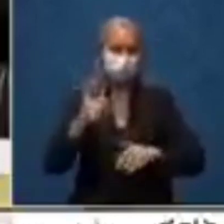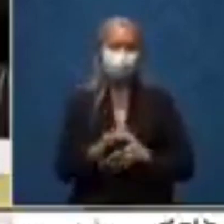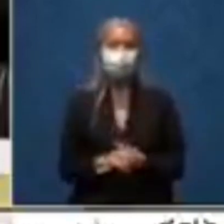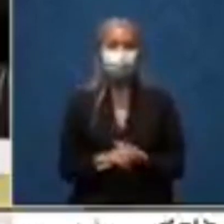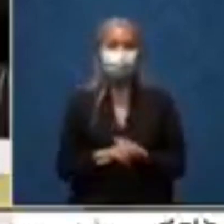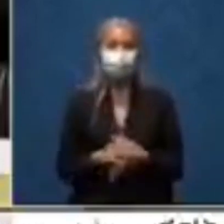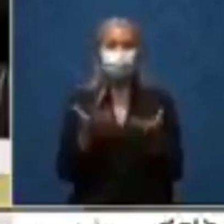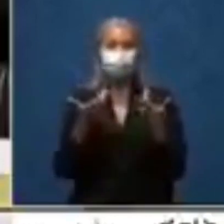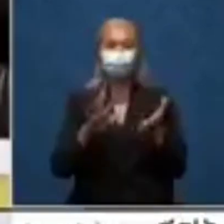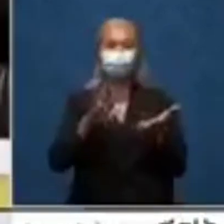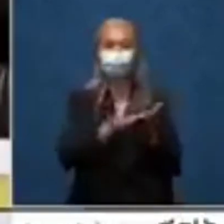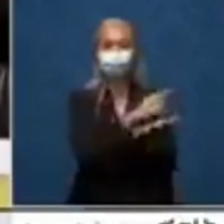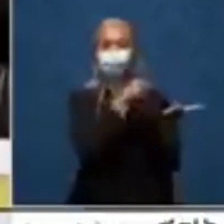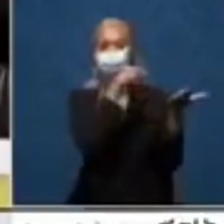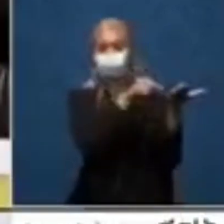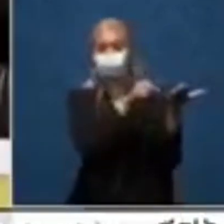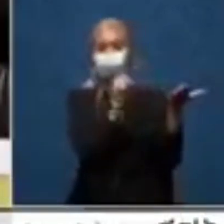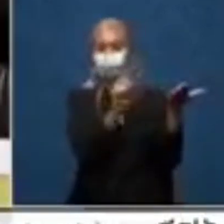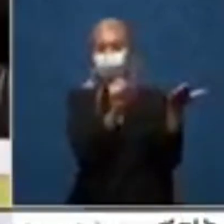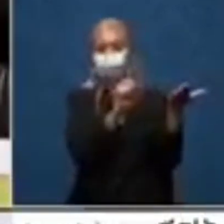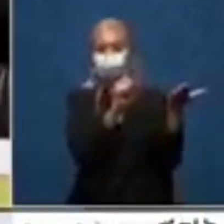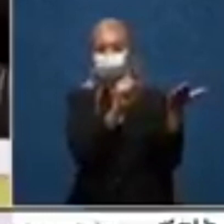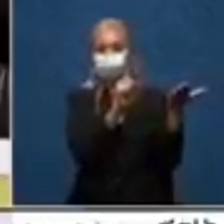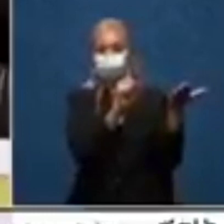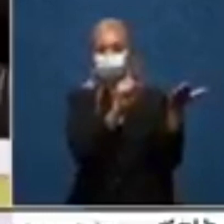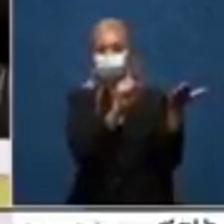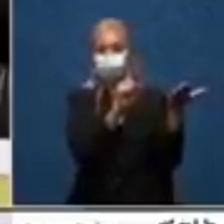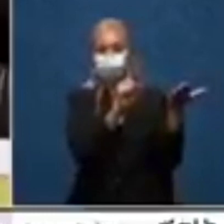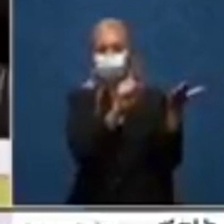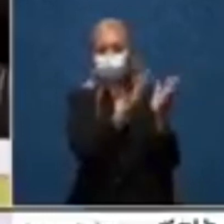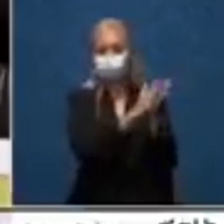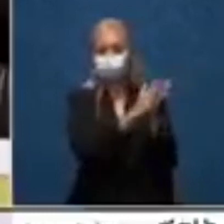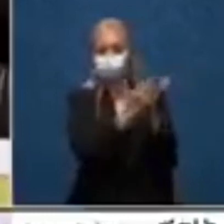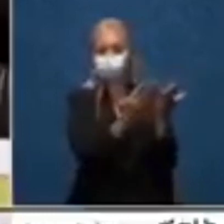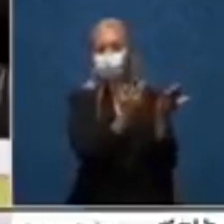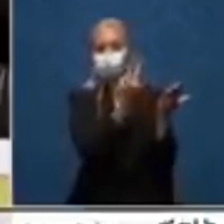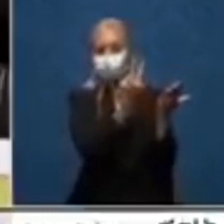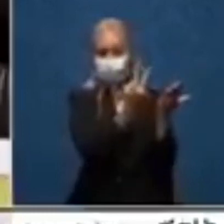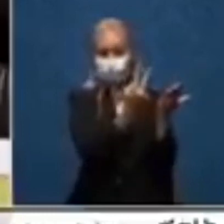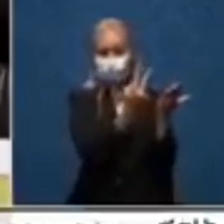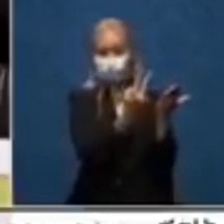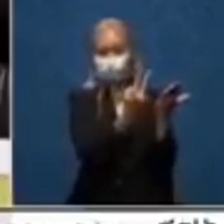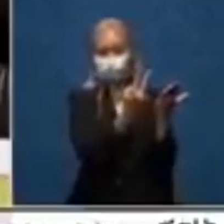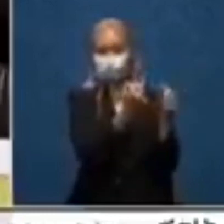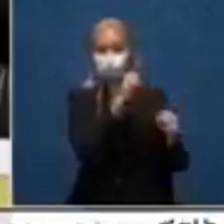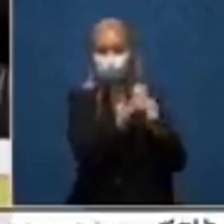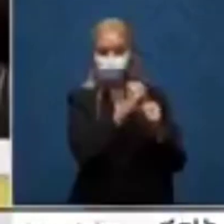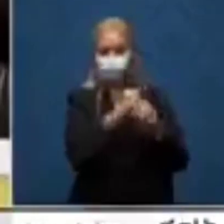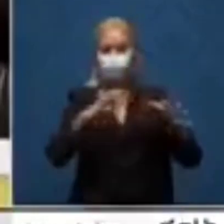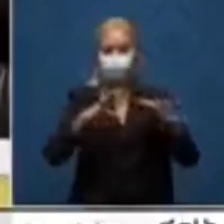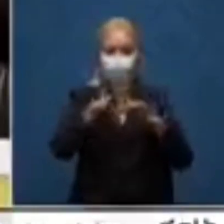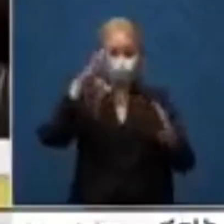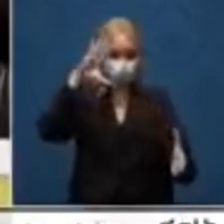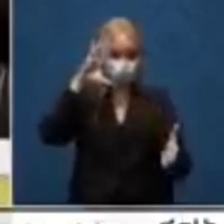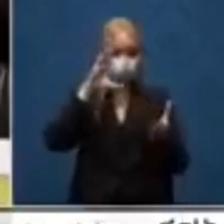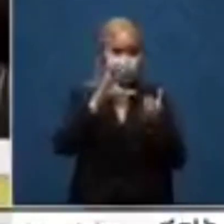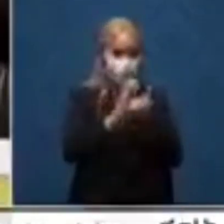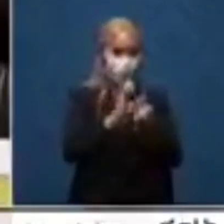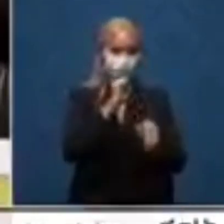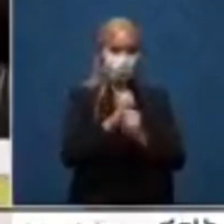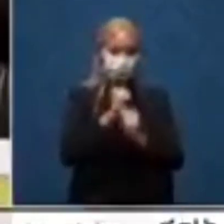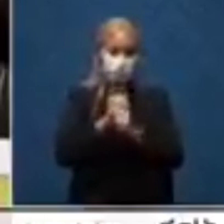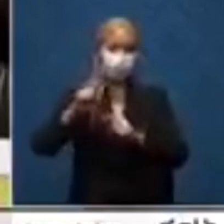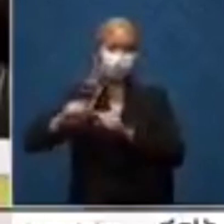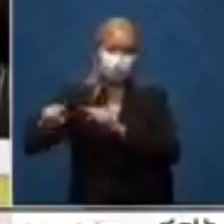ในมือดิฉันนี่นะคะเป็นคู่มือการบริหารจัดการสถานที่เกิดเหตุนะคะของเจ้าหน้าที่ตำรวจนะคะสำหรับการเกิดเหตุร้ายแรงนะคะ